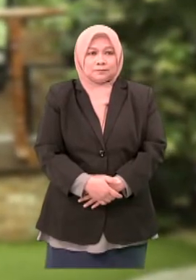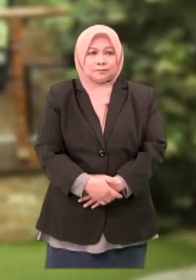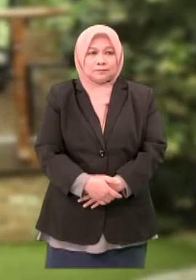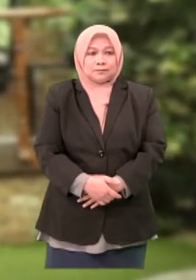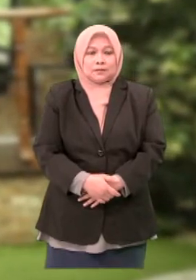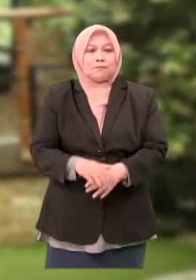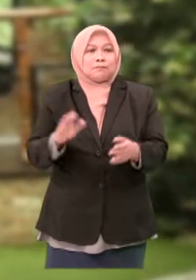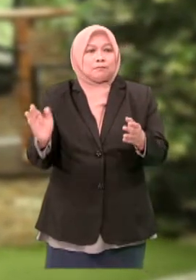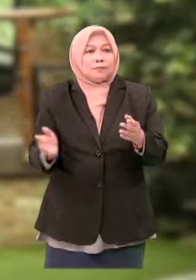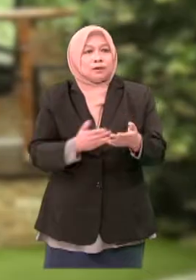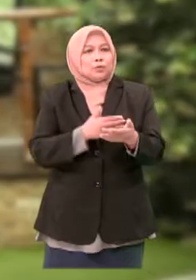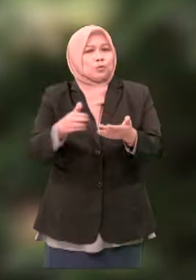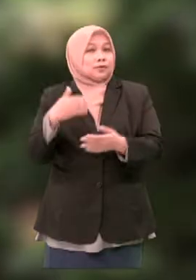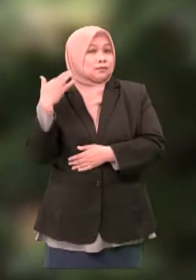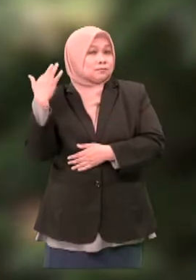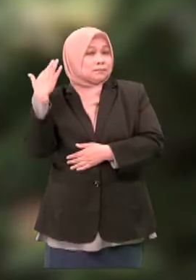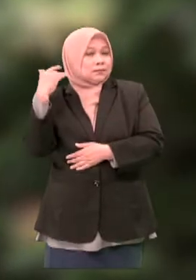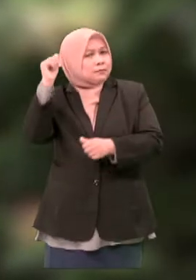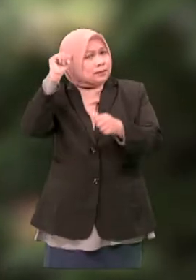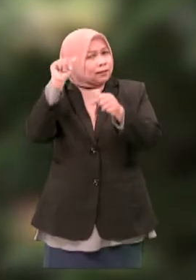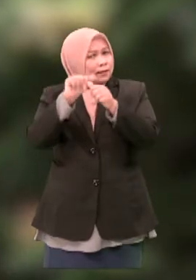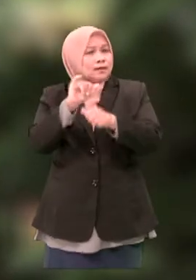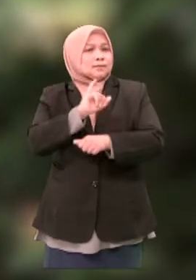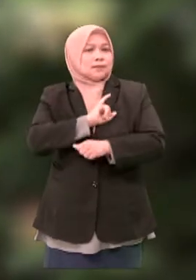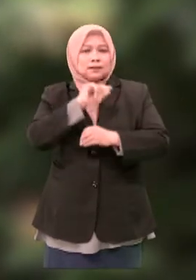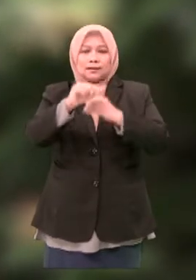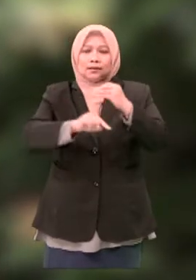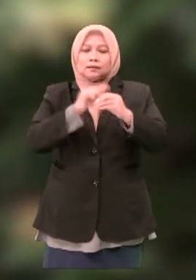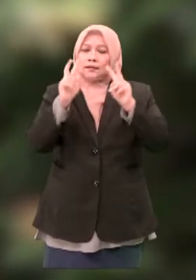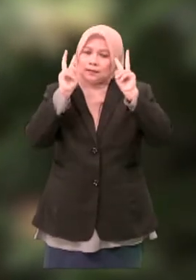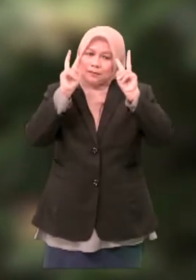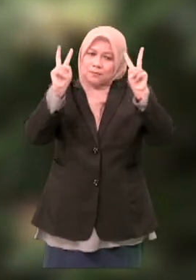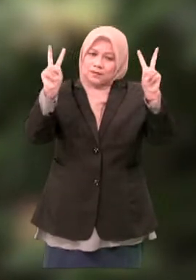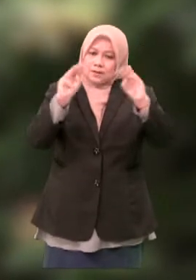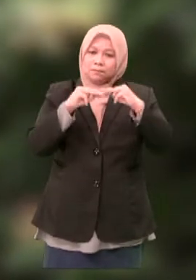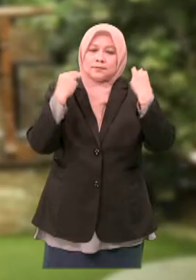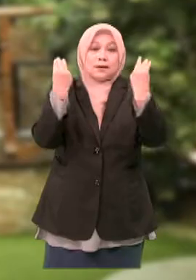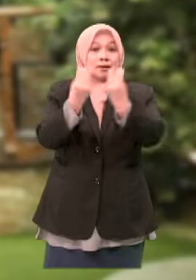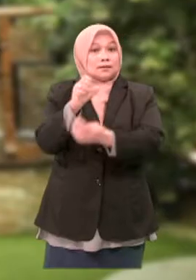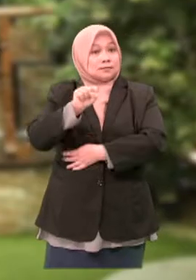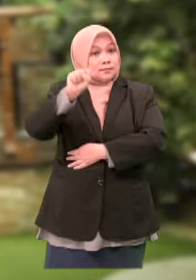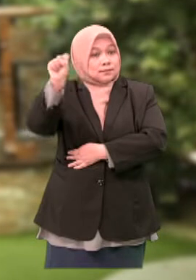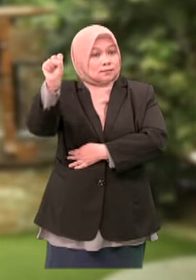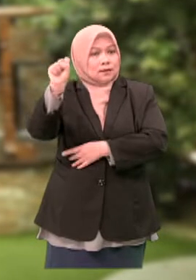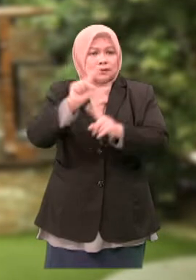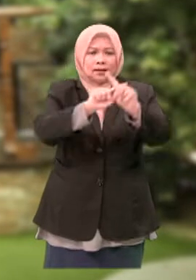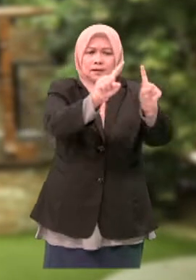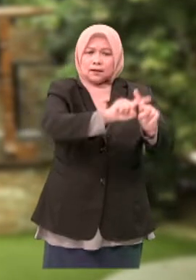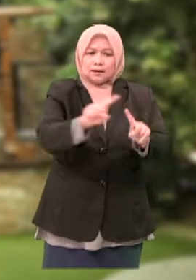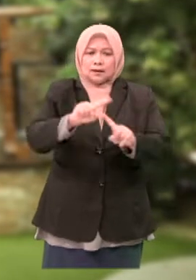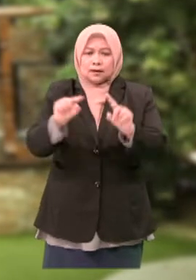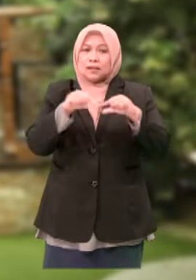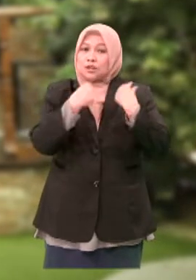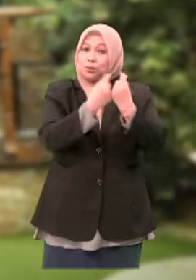Haluan kulintangan yang merdu mengingatkan saya tentang keharmonian masyarakat Sabah yang pelbagai etnik